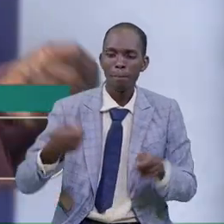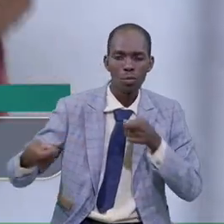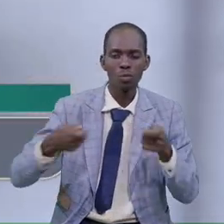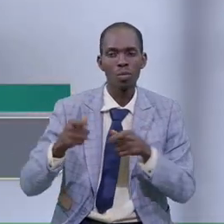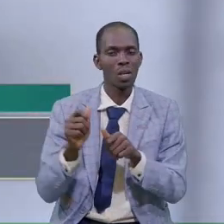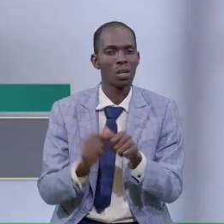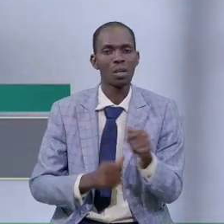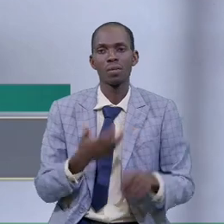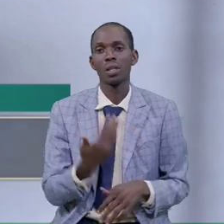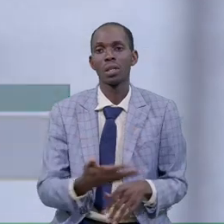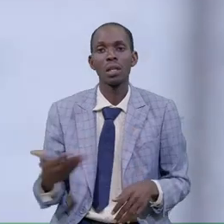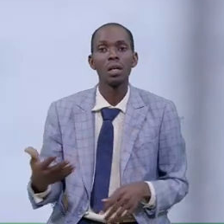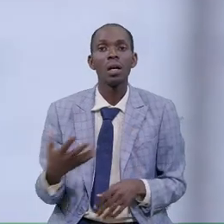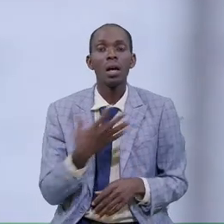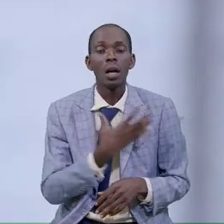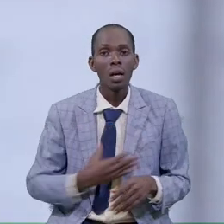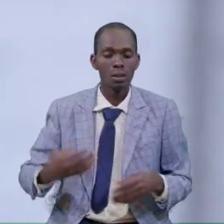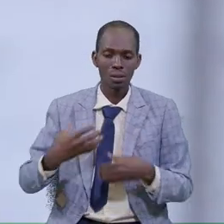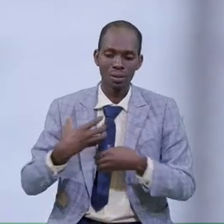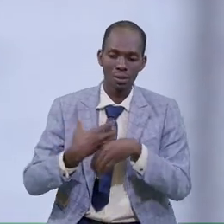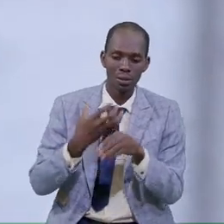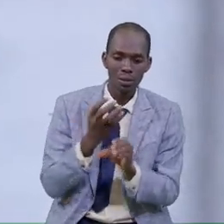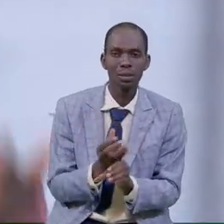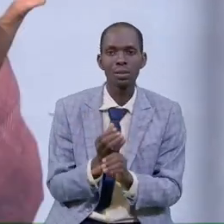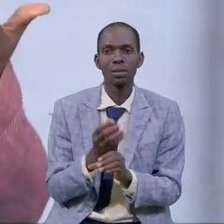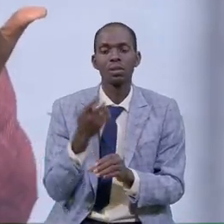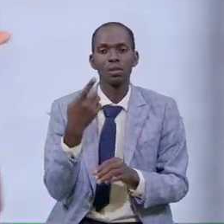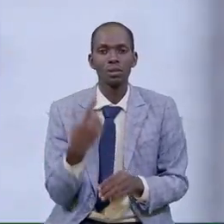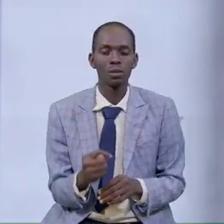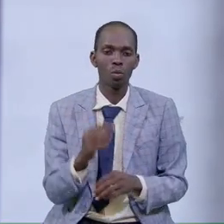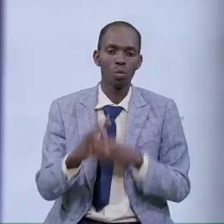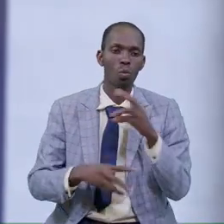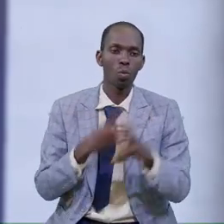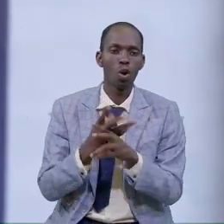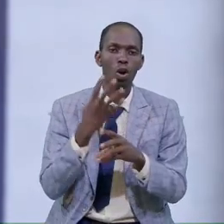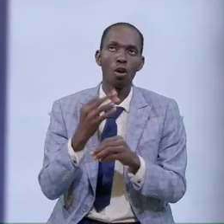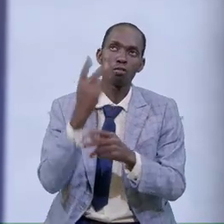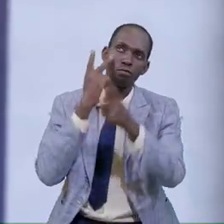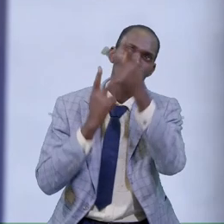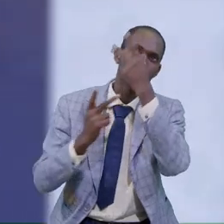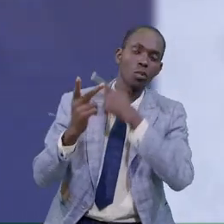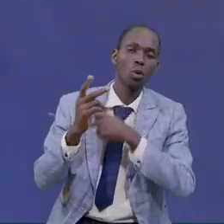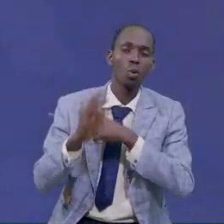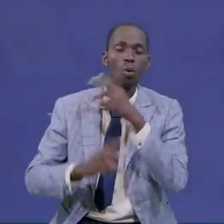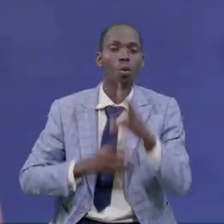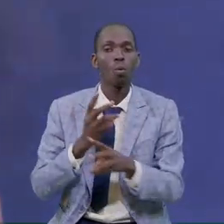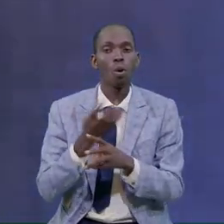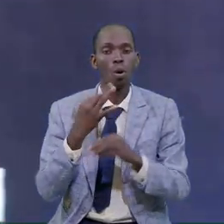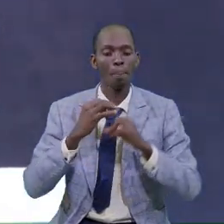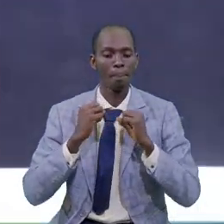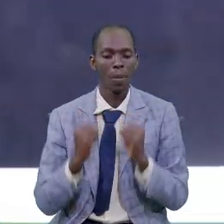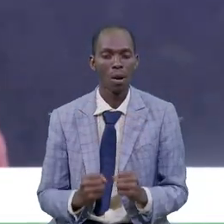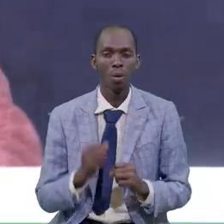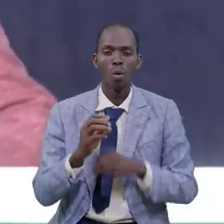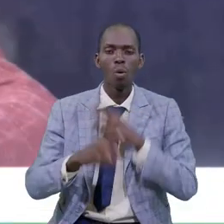choses. Et il a créé le monde de la vision, le monde de la puissance, le monde de